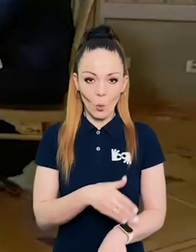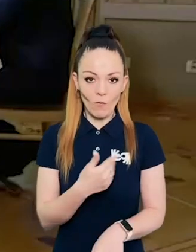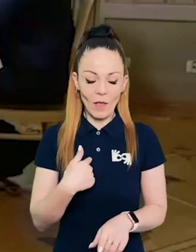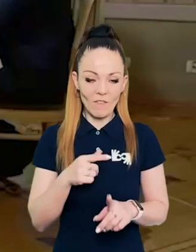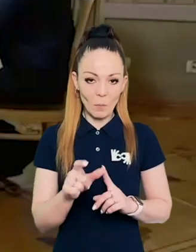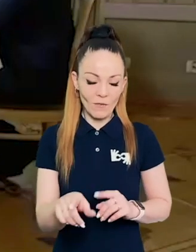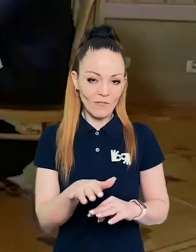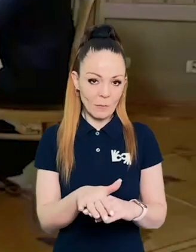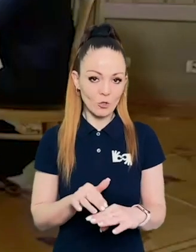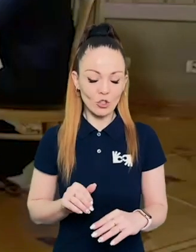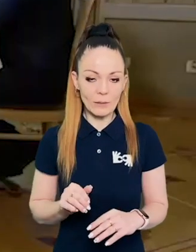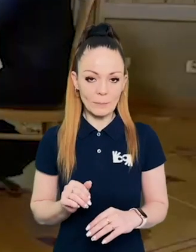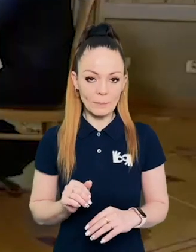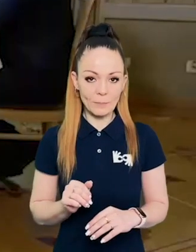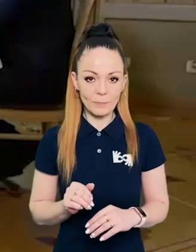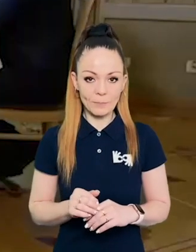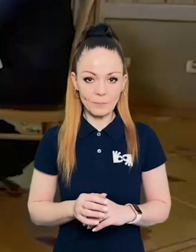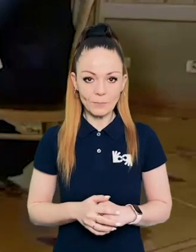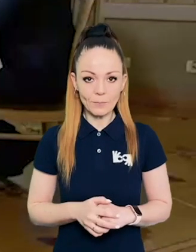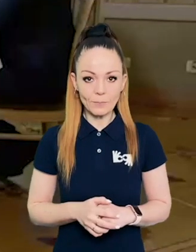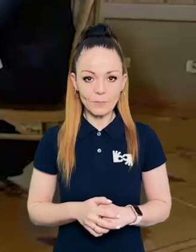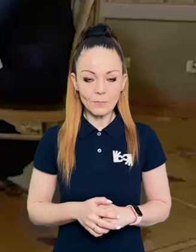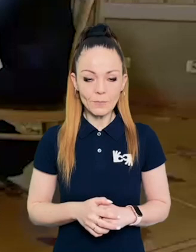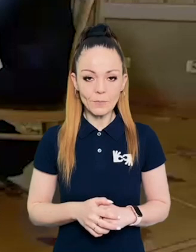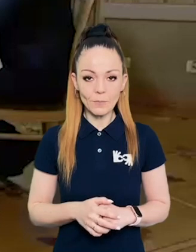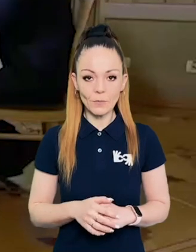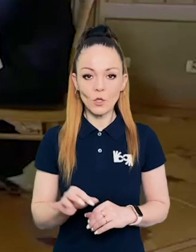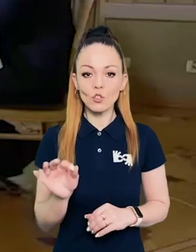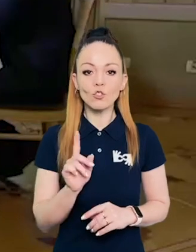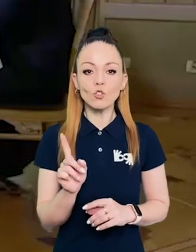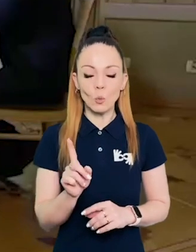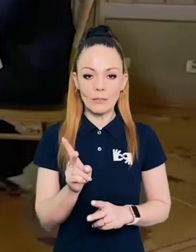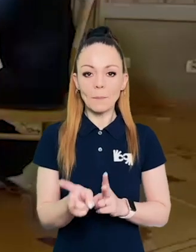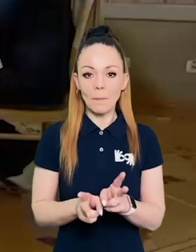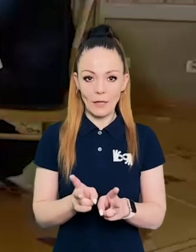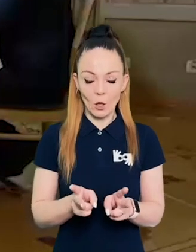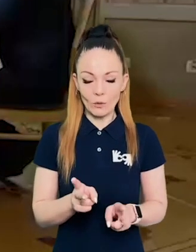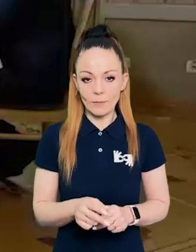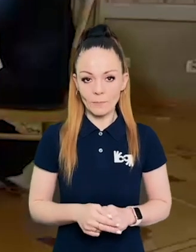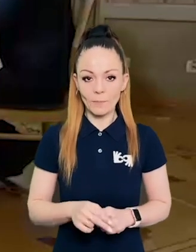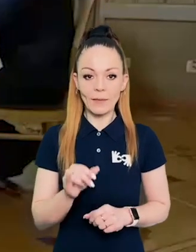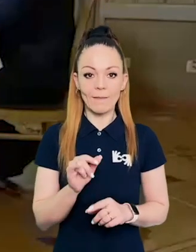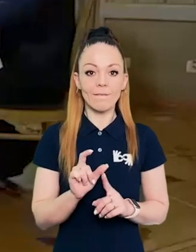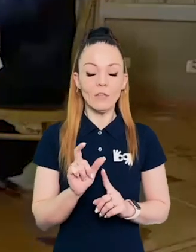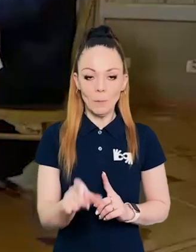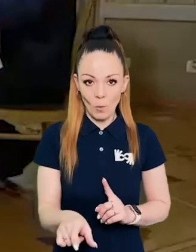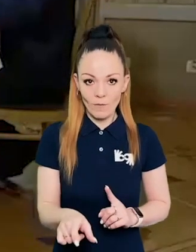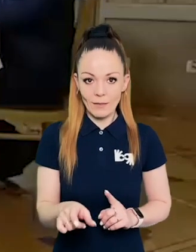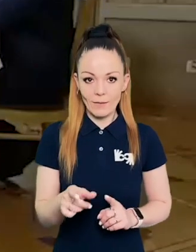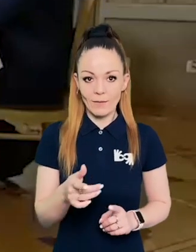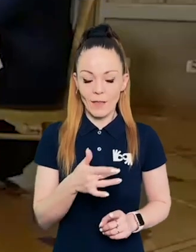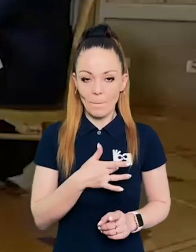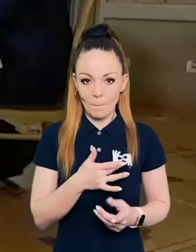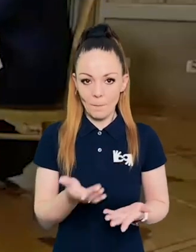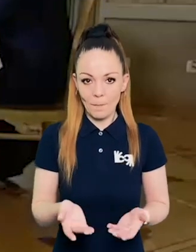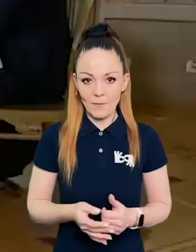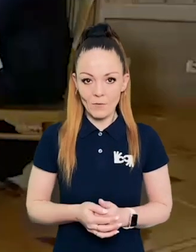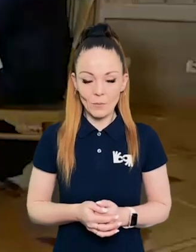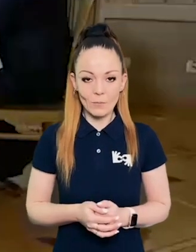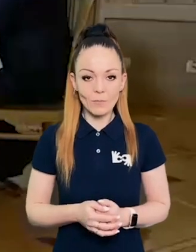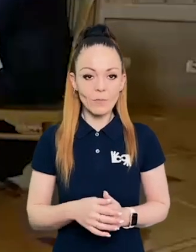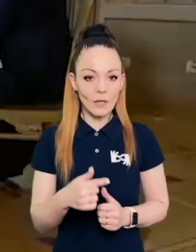так я довго відповідав, вибачте, що... Ми відреагуємо. Що змінилось? Бачите, і відповіді,